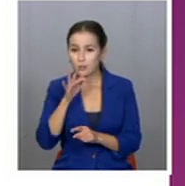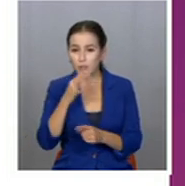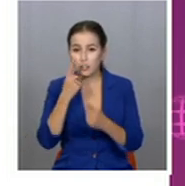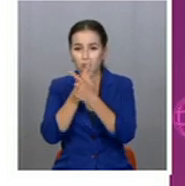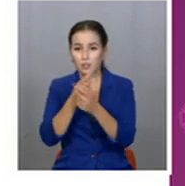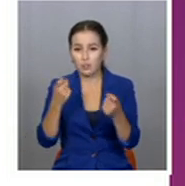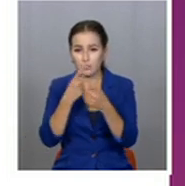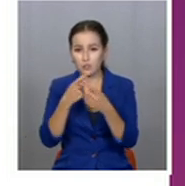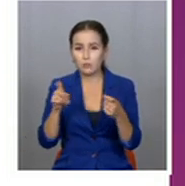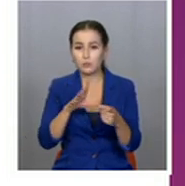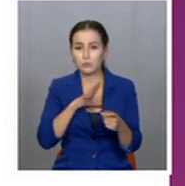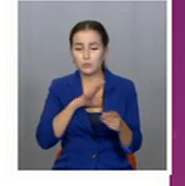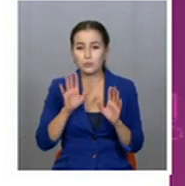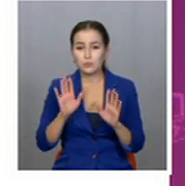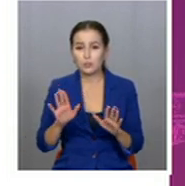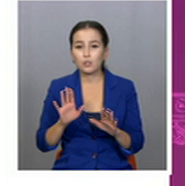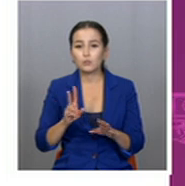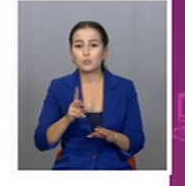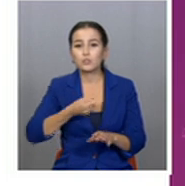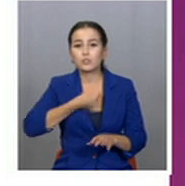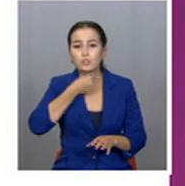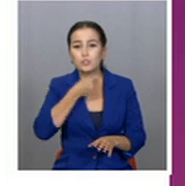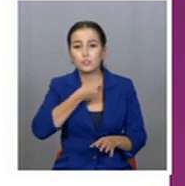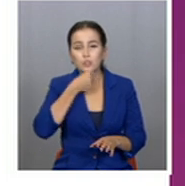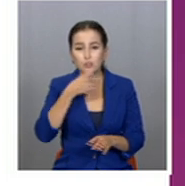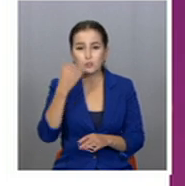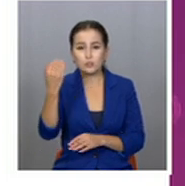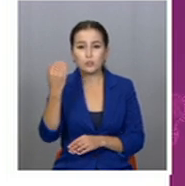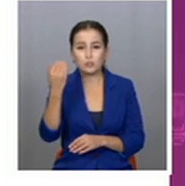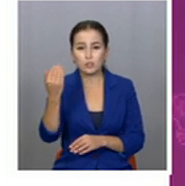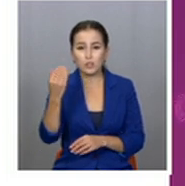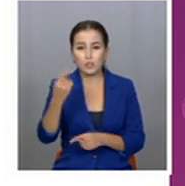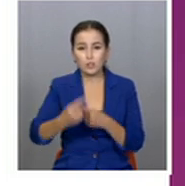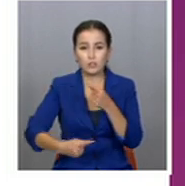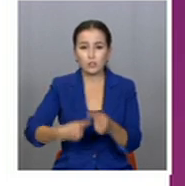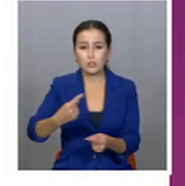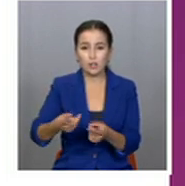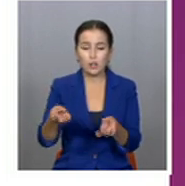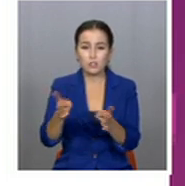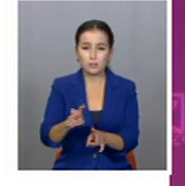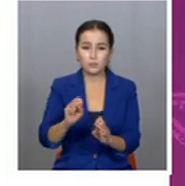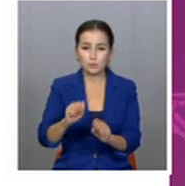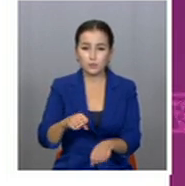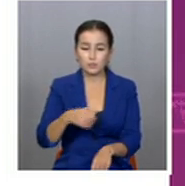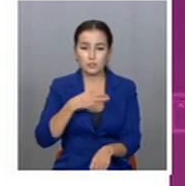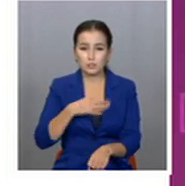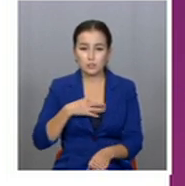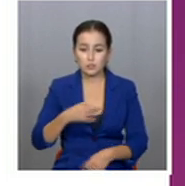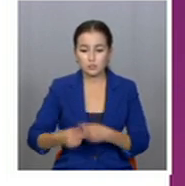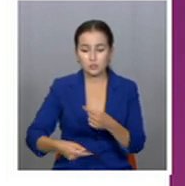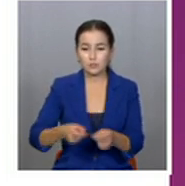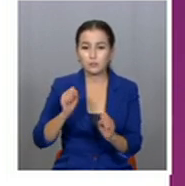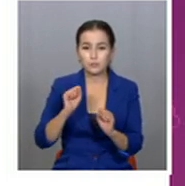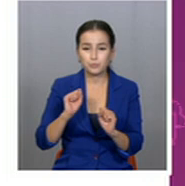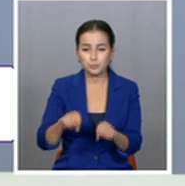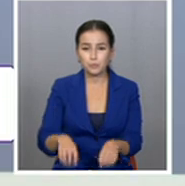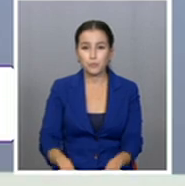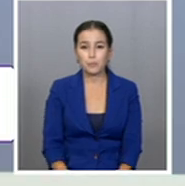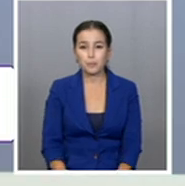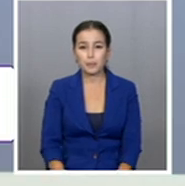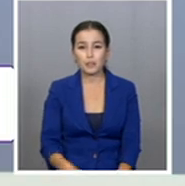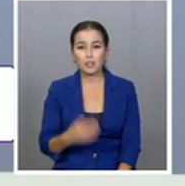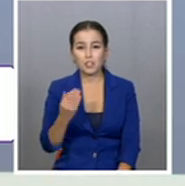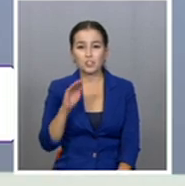ақпараттарды тек қана ата-бабасы мұраға қалдырып отырған екен. Көшпелі қоғамның